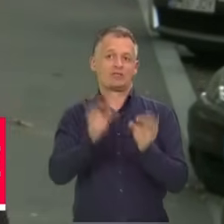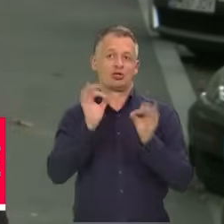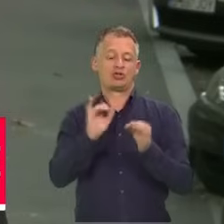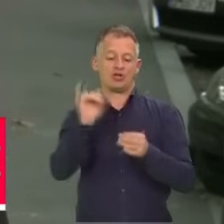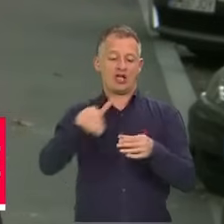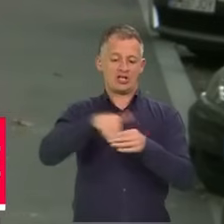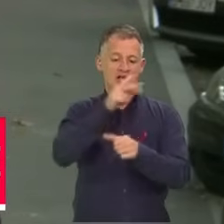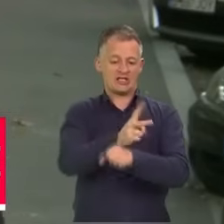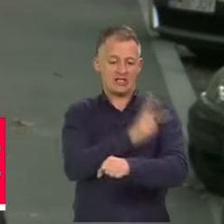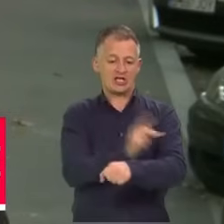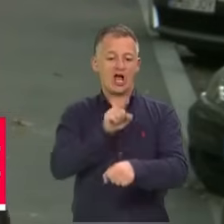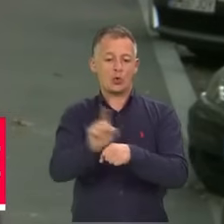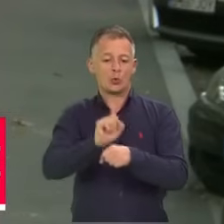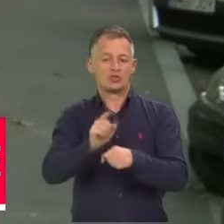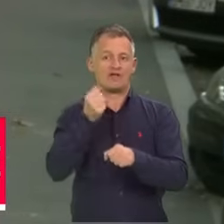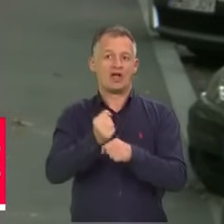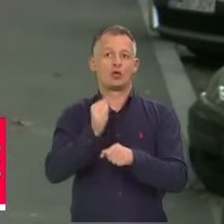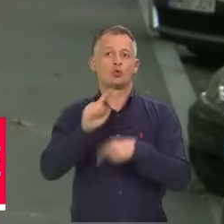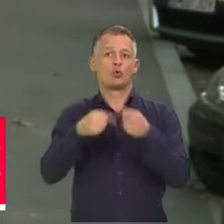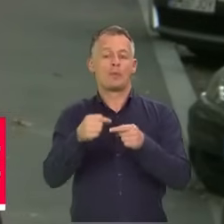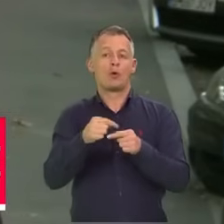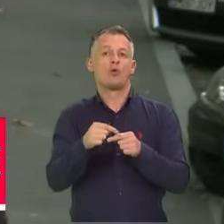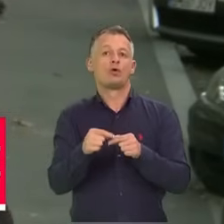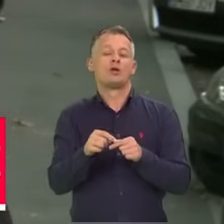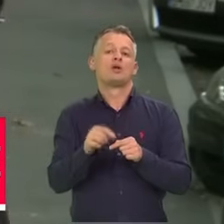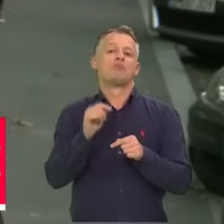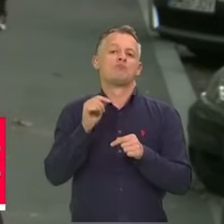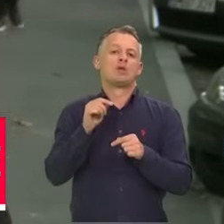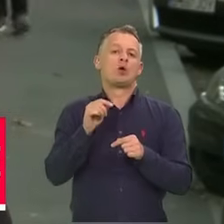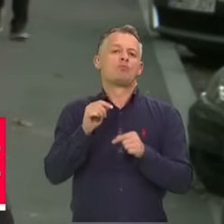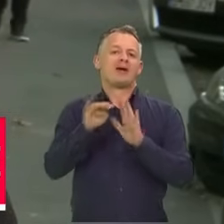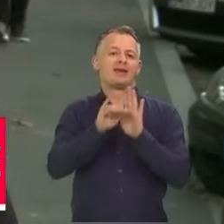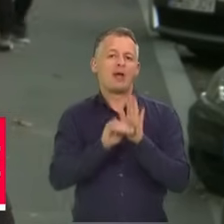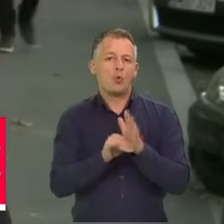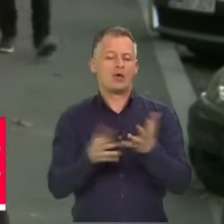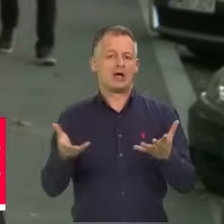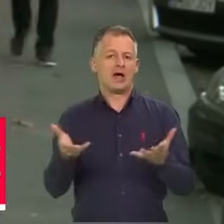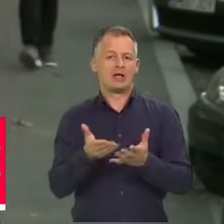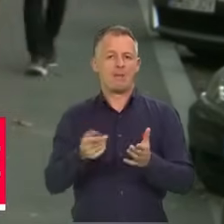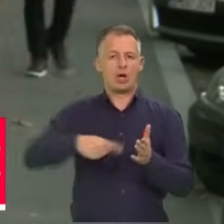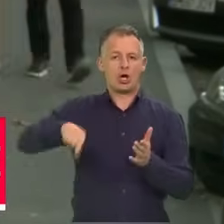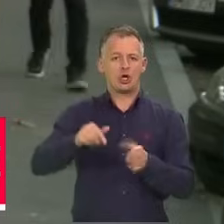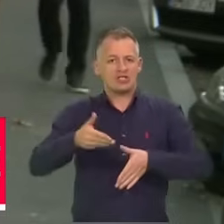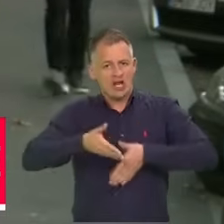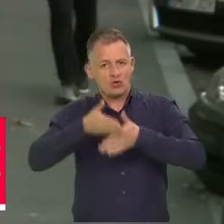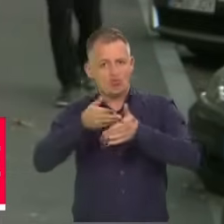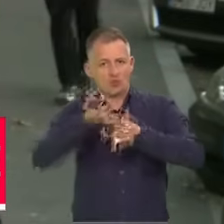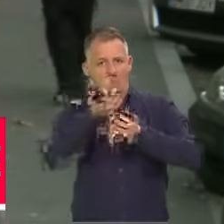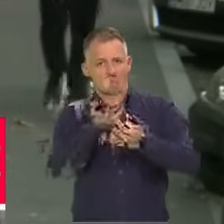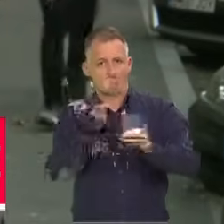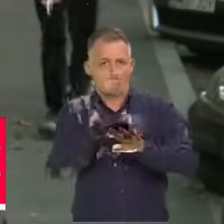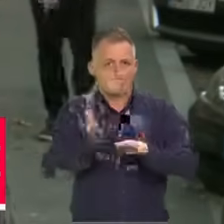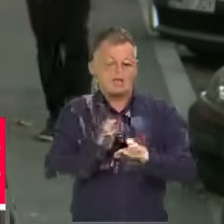ca acest lucru să se facă după o structură, să existe un set de reguli care să ne ajute să fim mai siguri decât